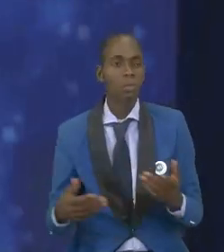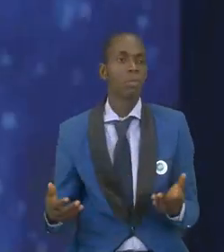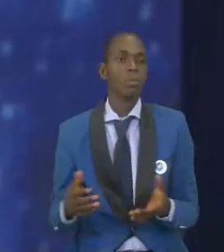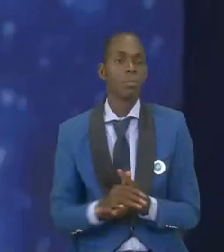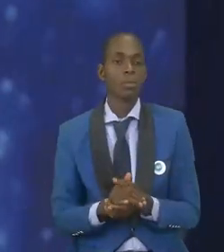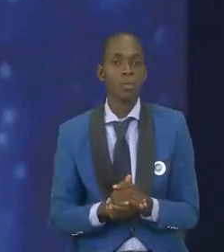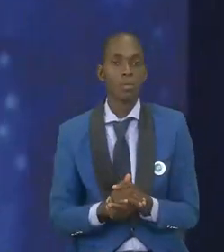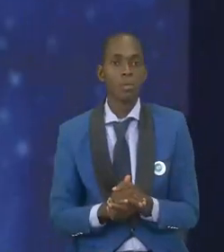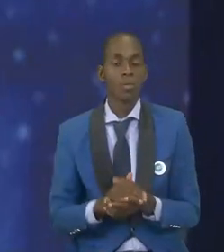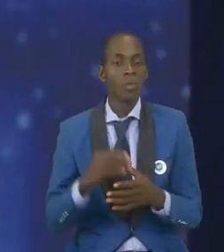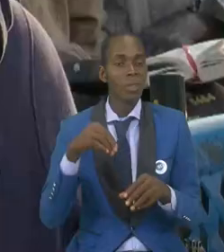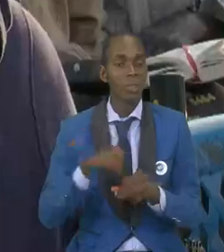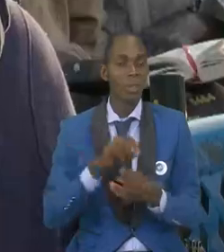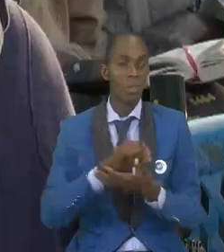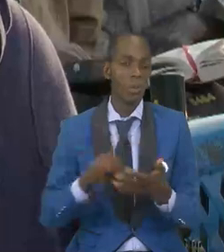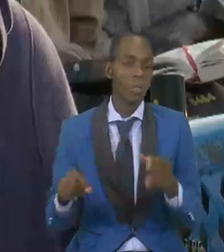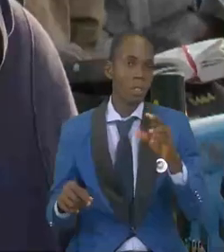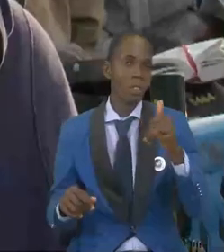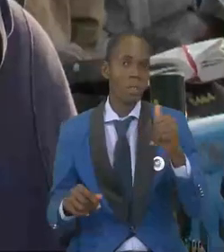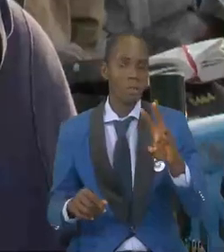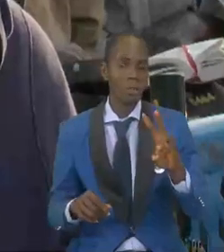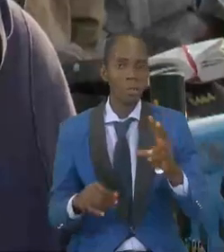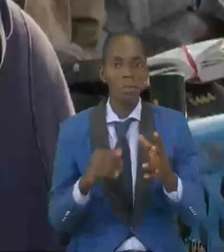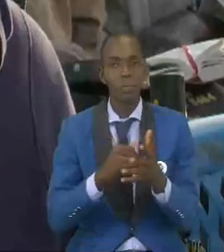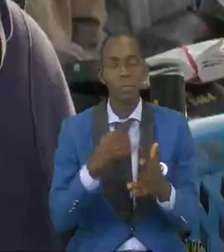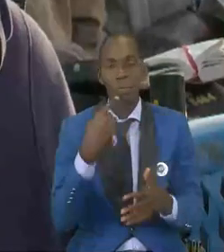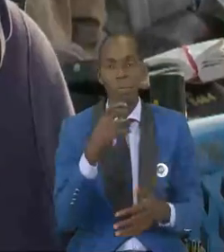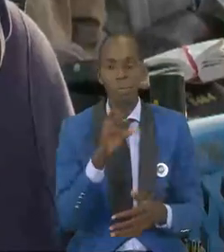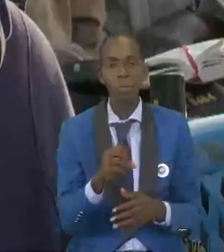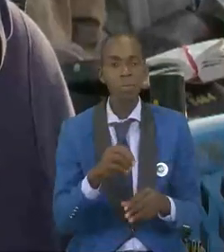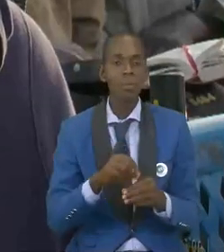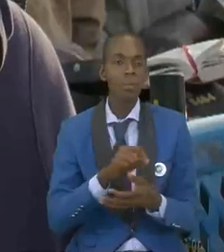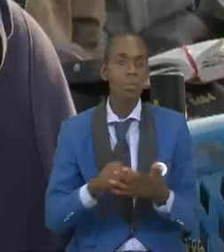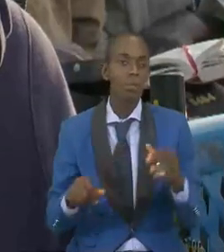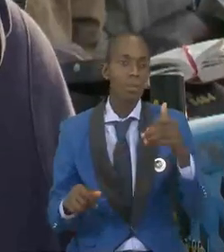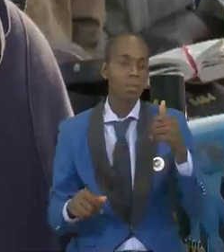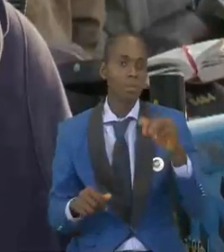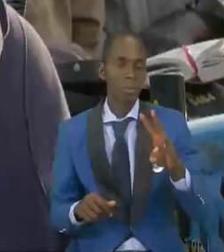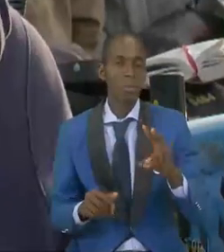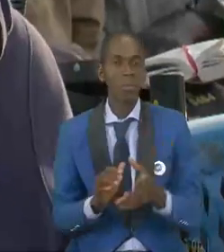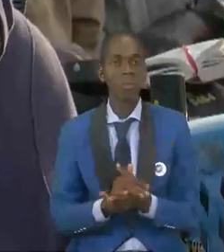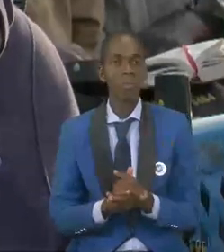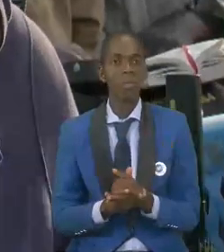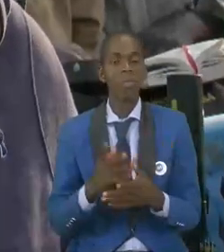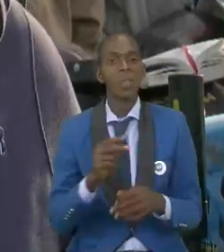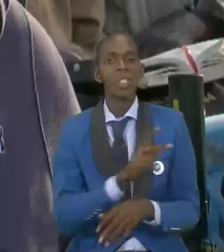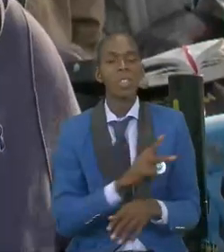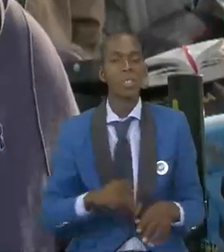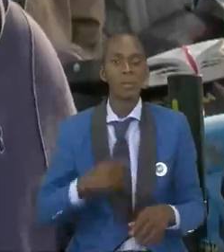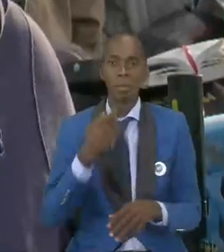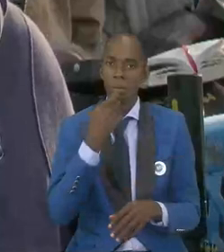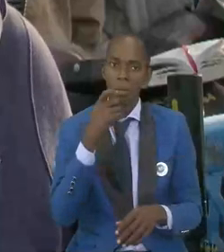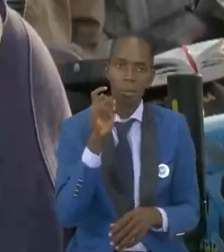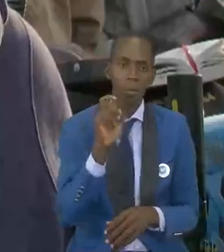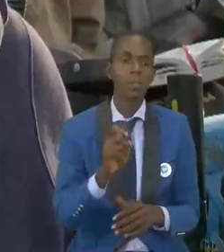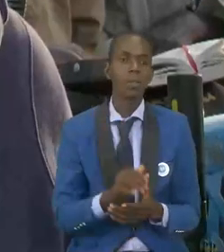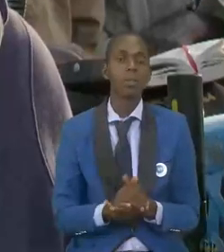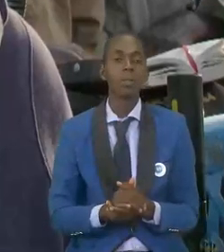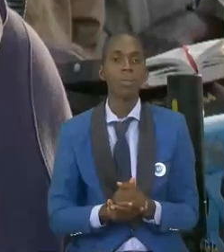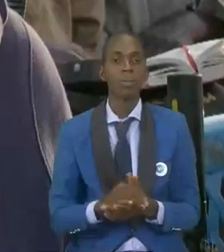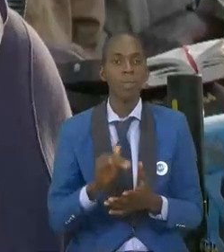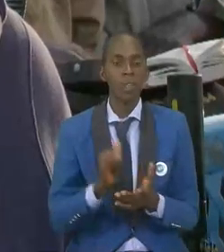un décret tu ne peux plus changer ça même pas pourtant favori Daniel verset 16 alors le roi donna l'ordre